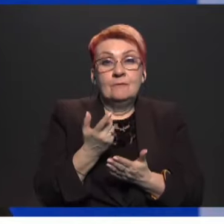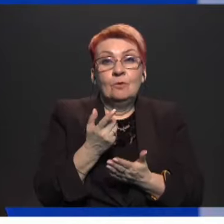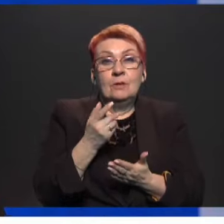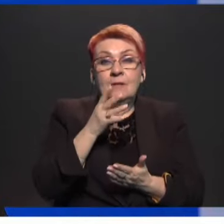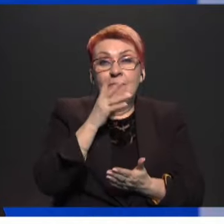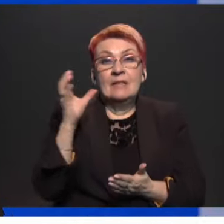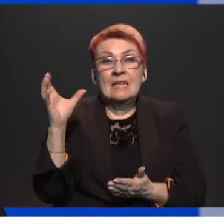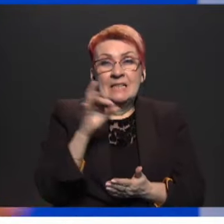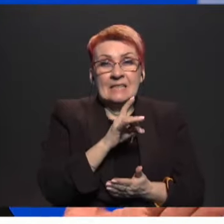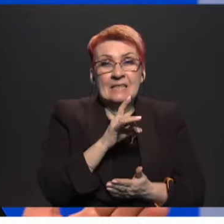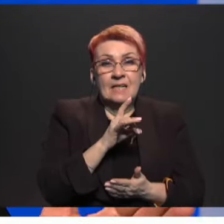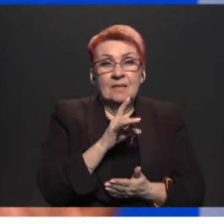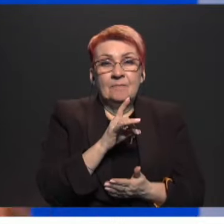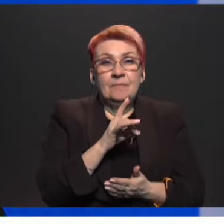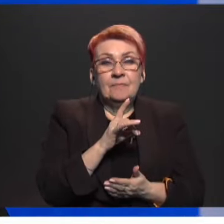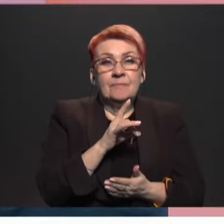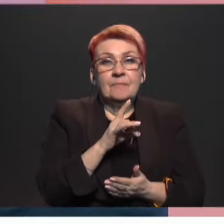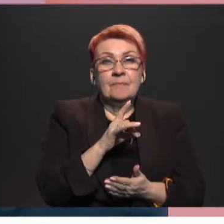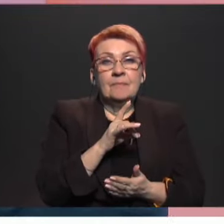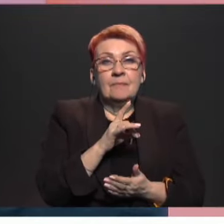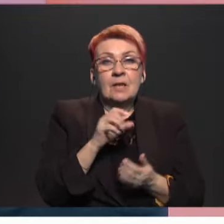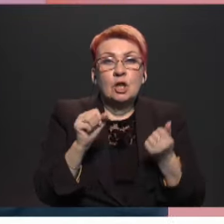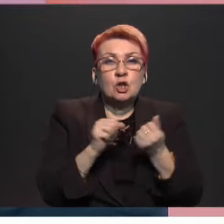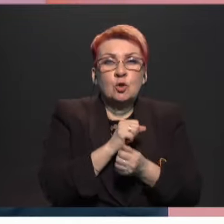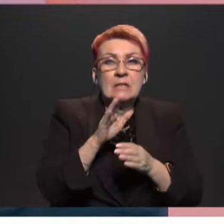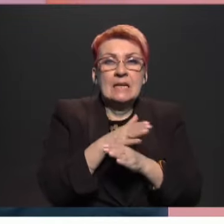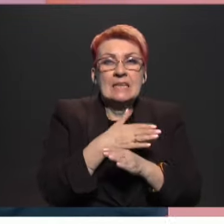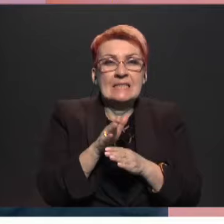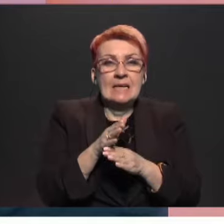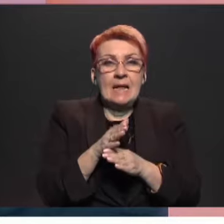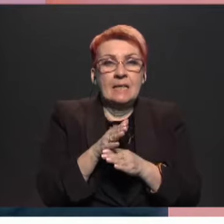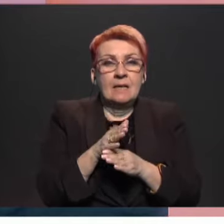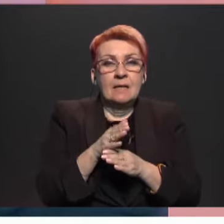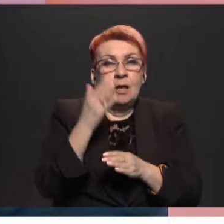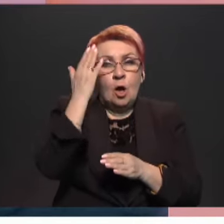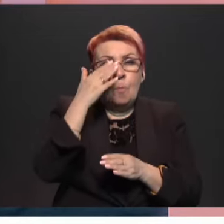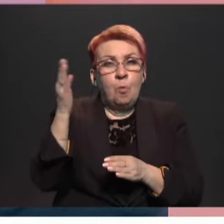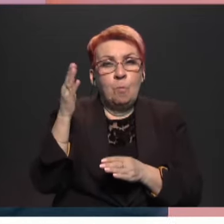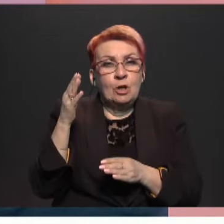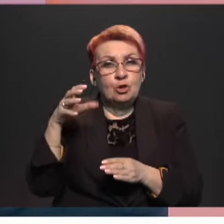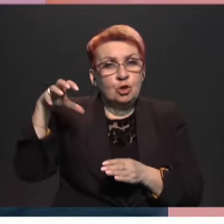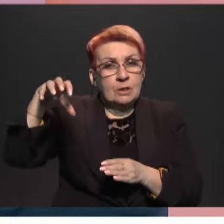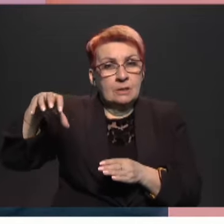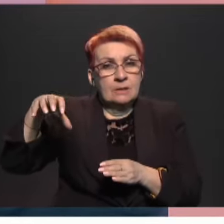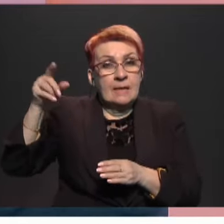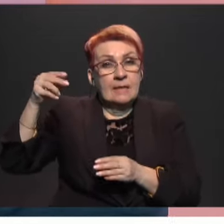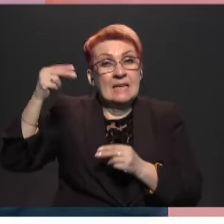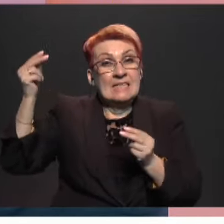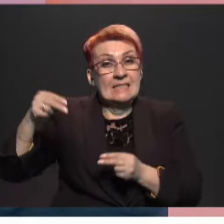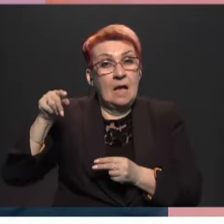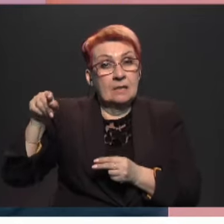лихолетия жесткое разделение между двумя этими аспектами брака. Публичность – это только в государстве, в ЗАГСе,